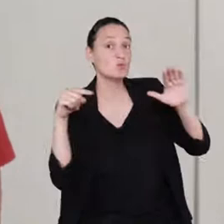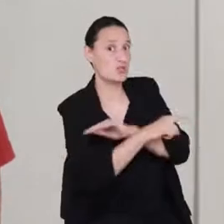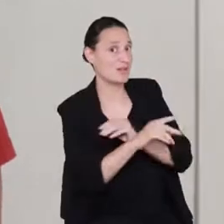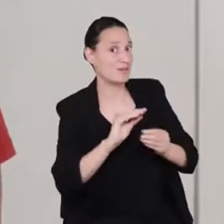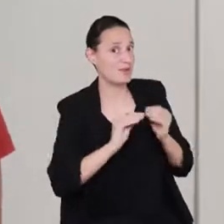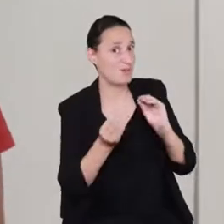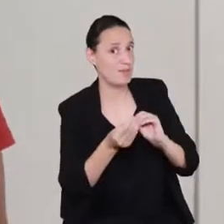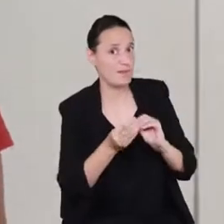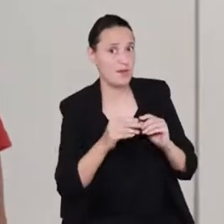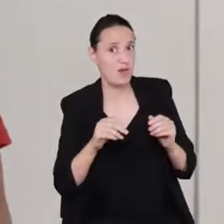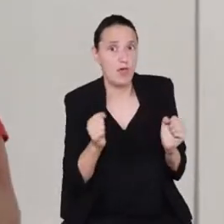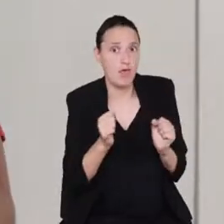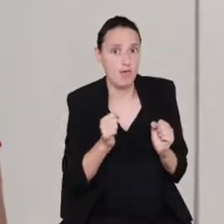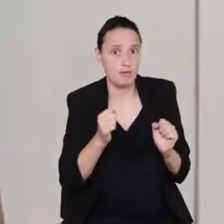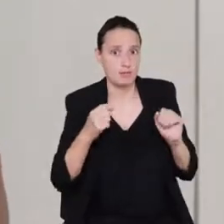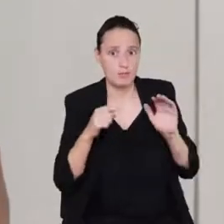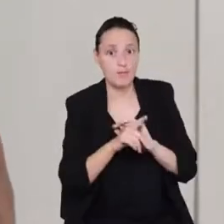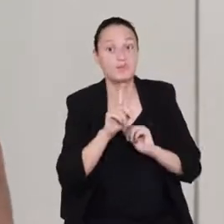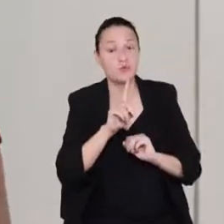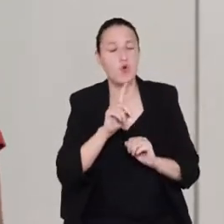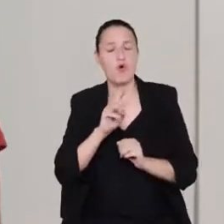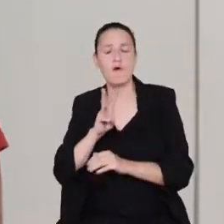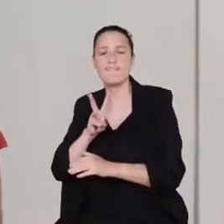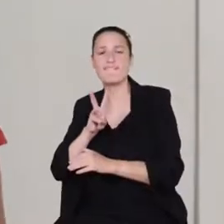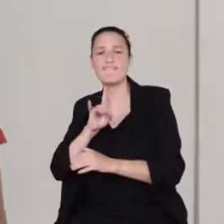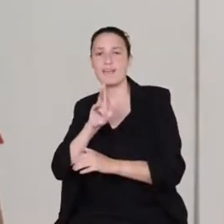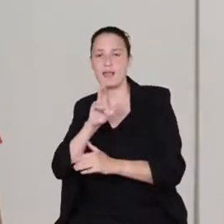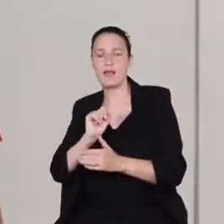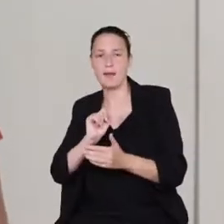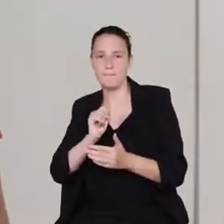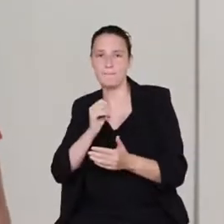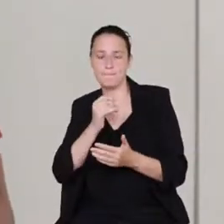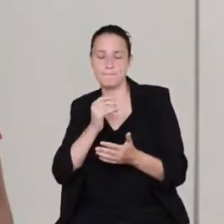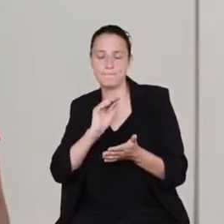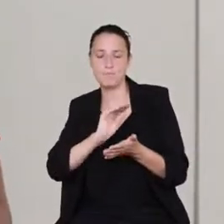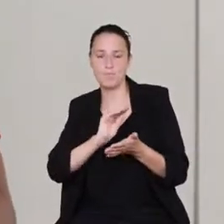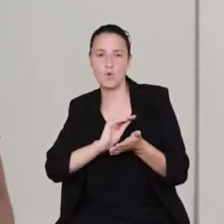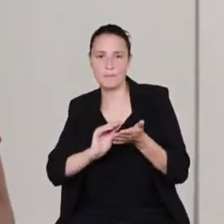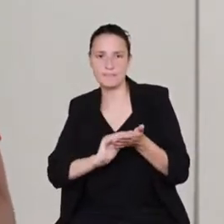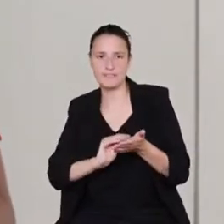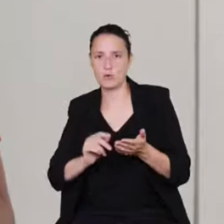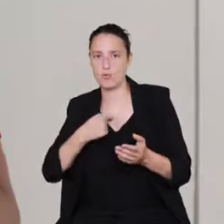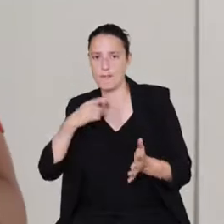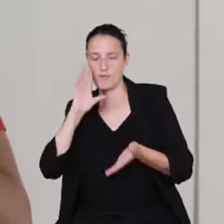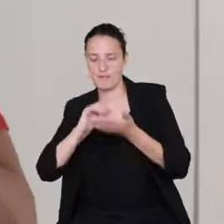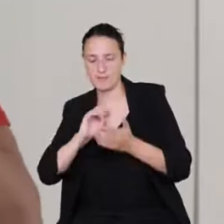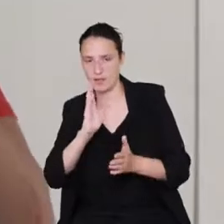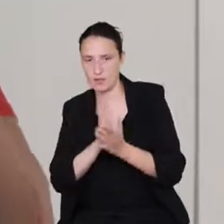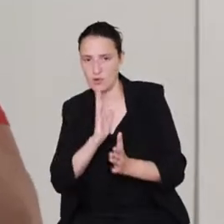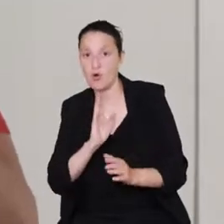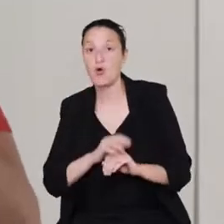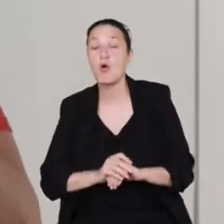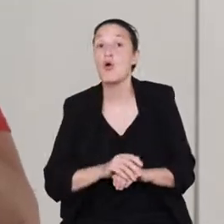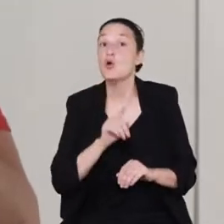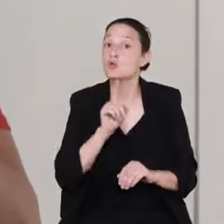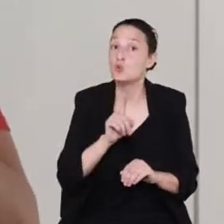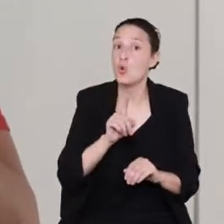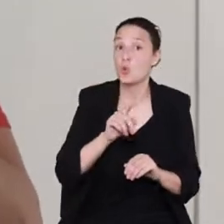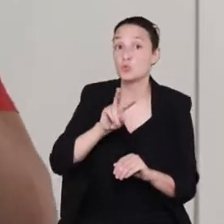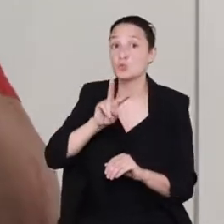problemem. Mówi Wyka. Ja go tylko tutaj konstruuję. Tylko przekonanie zbudowane w II